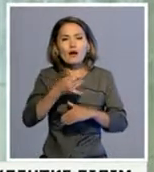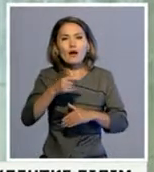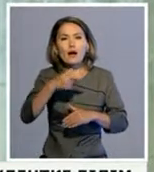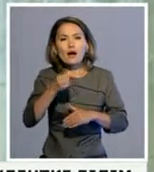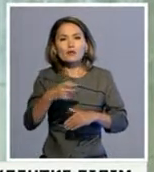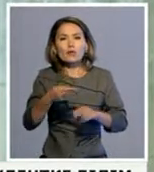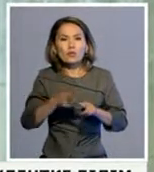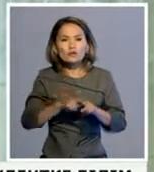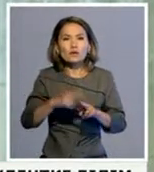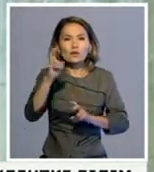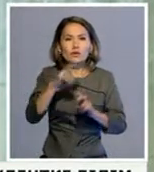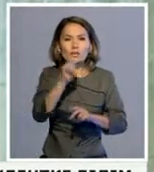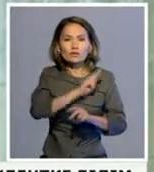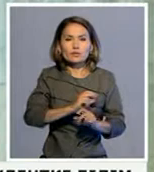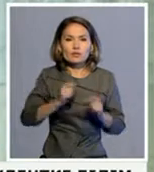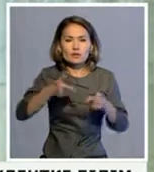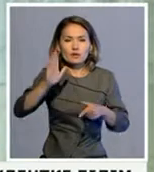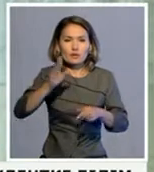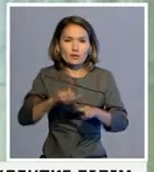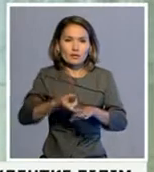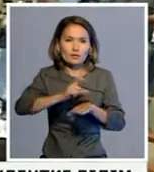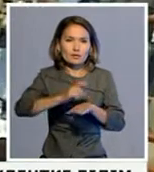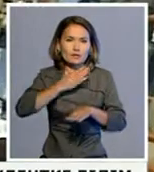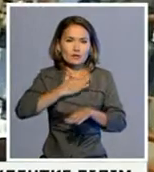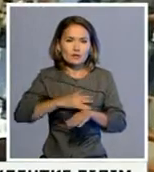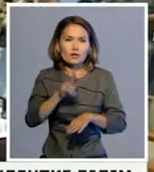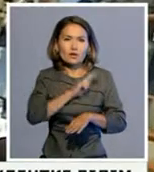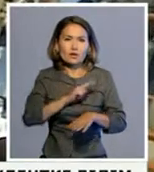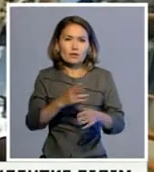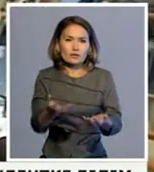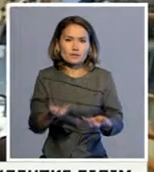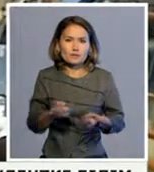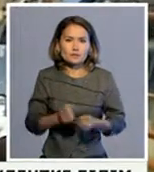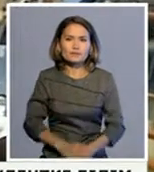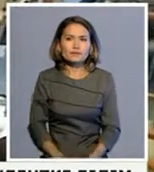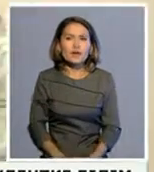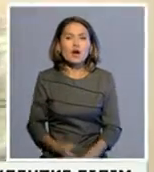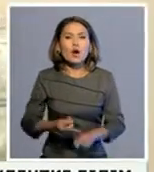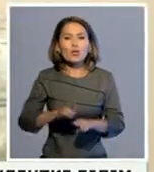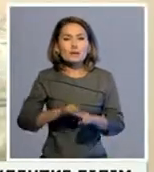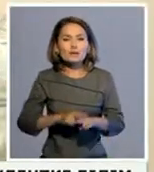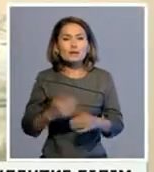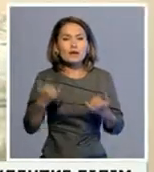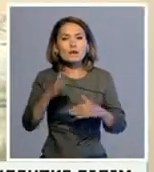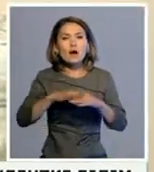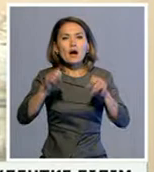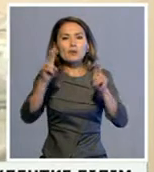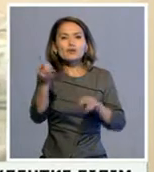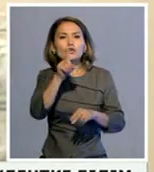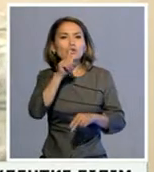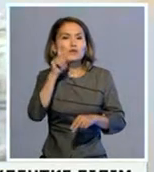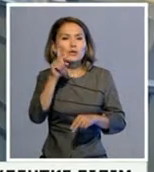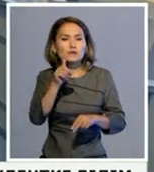үшін мен Интергаздың ұсынысын қуана-қуана қабылдандым. Интергаз Орталық Азия осындай білім гранттарын бөліп, жастардың